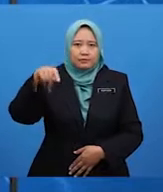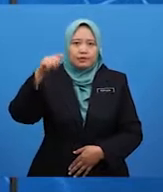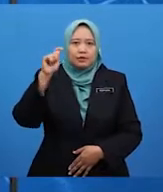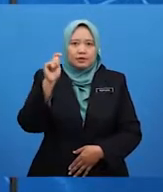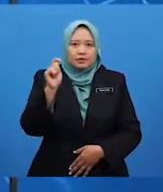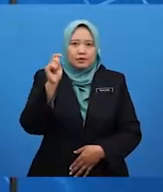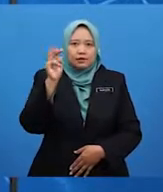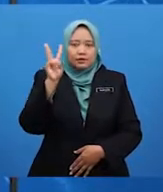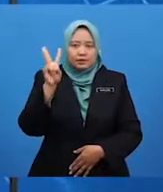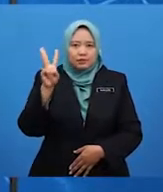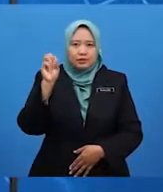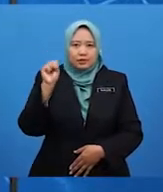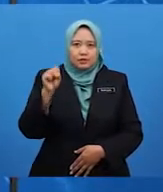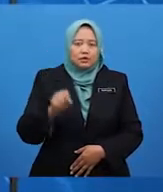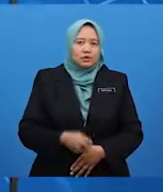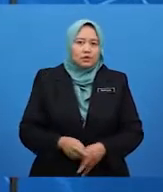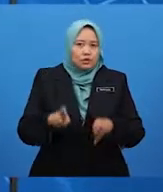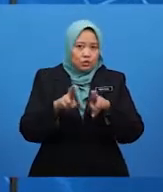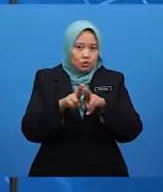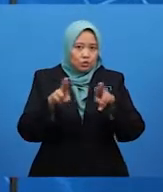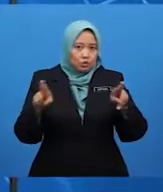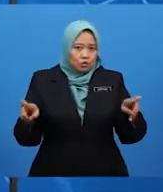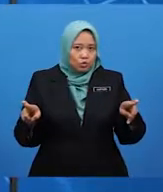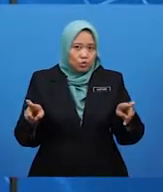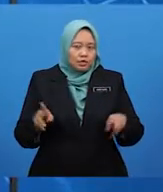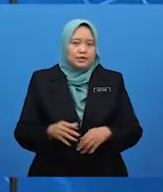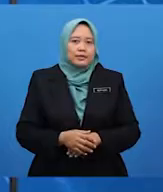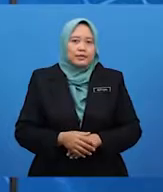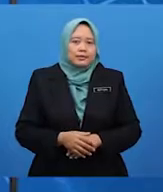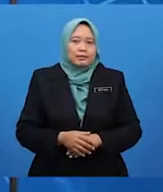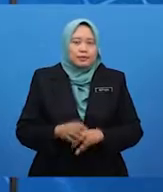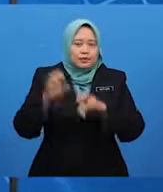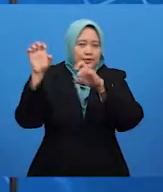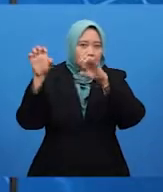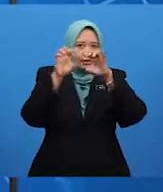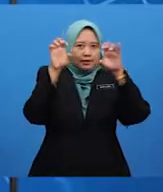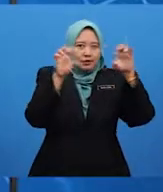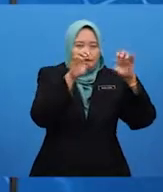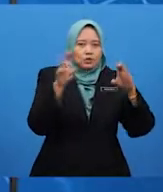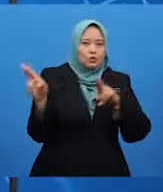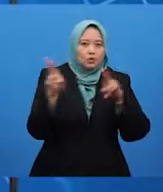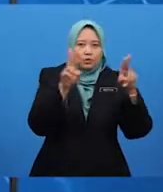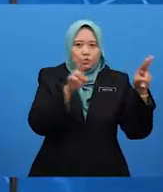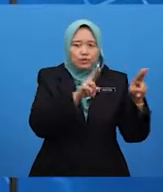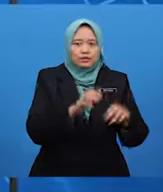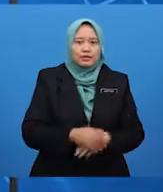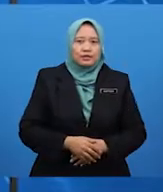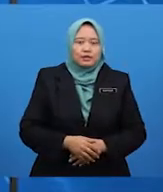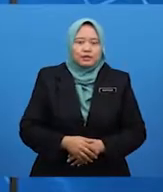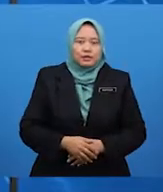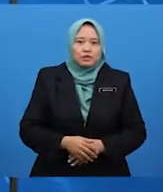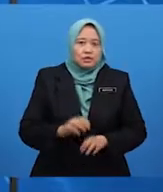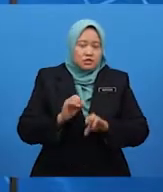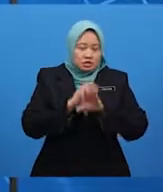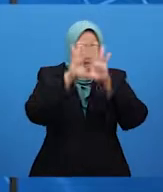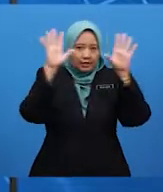dalaman, iaitu R yang pertama ruang, P yang kedua peredaran udara, P ketiga pencahayaan, W